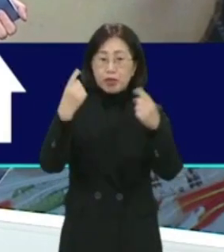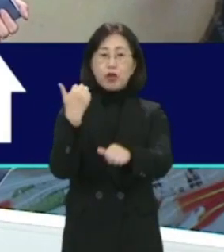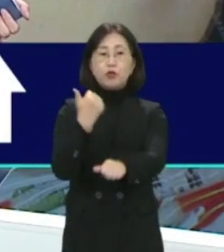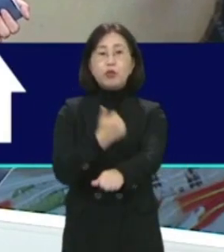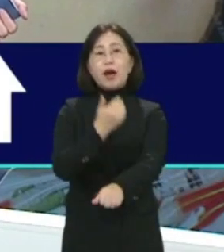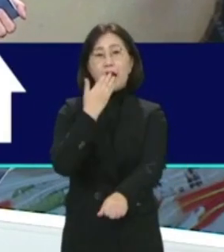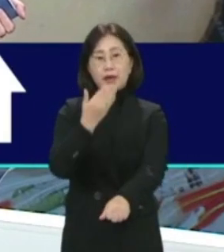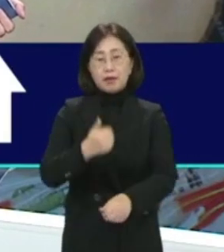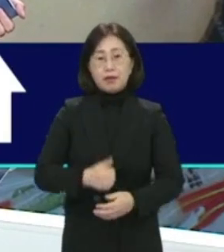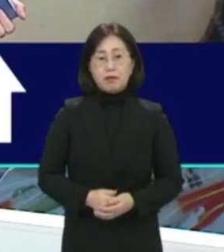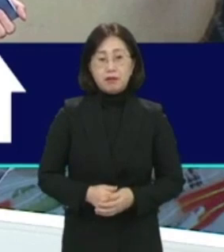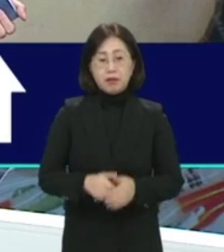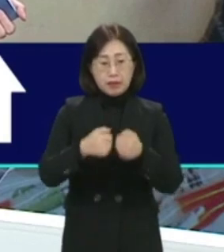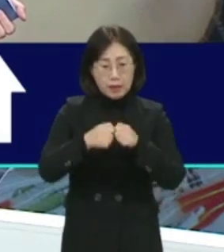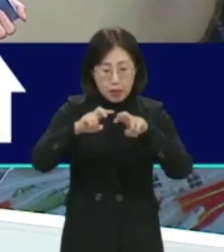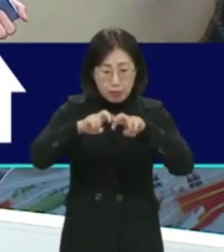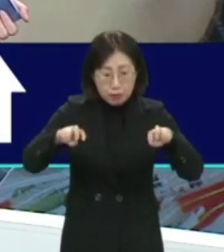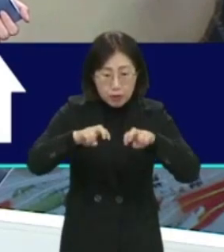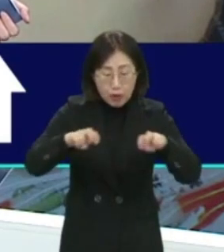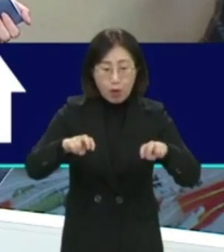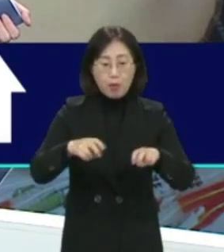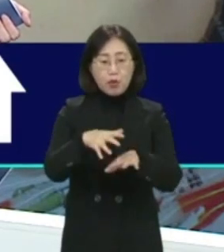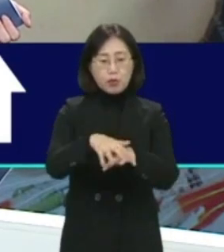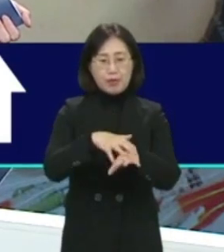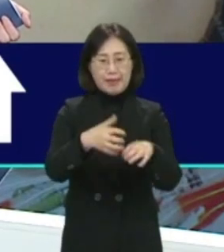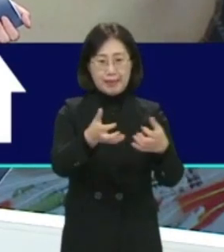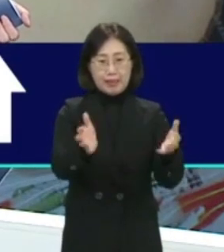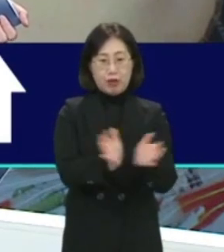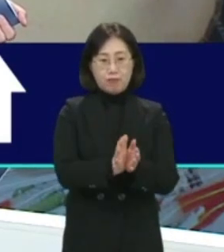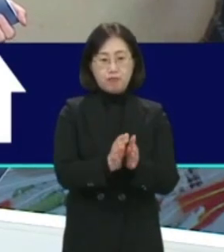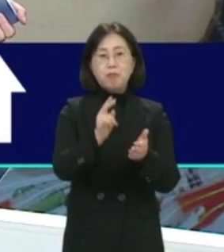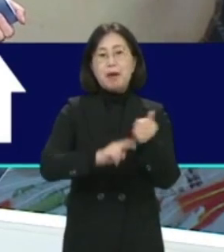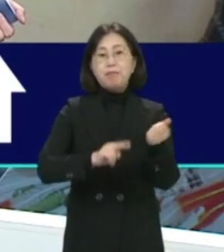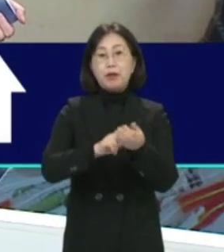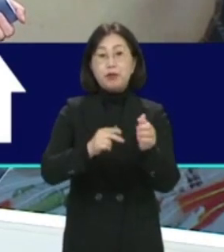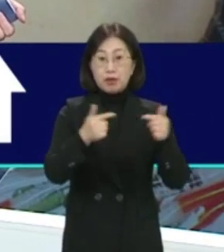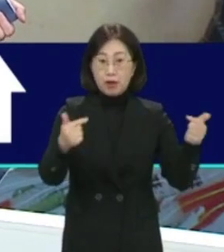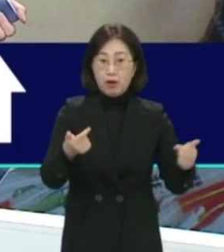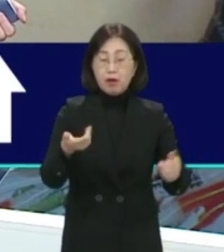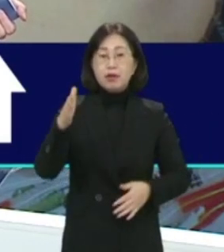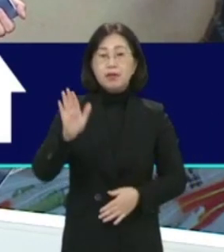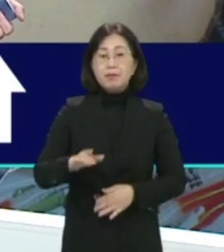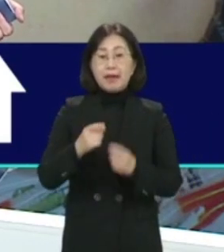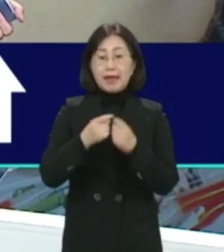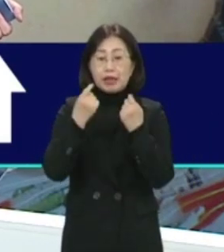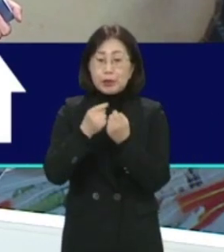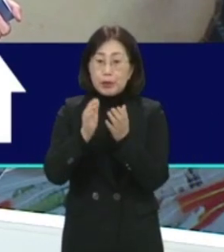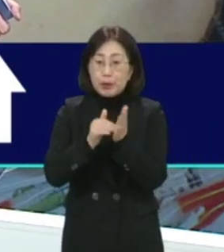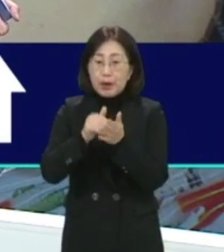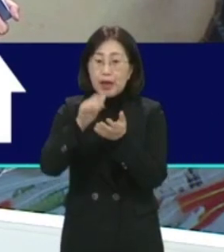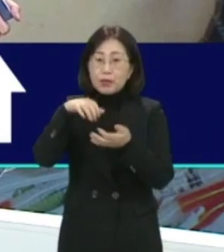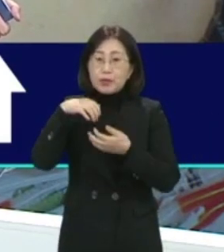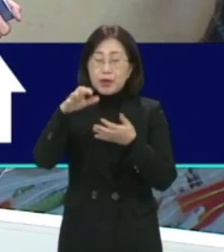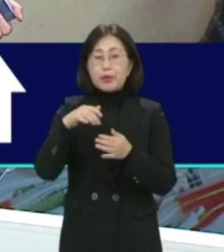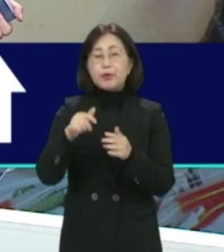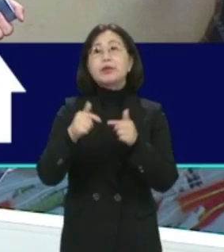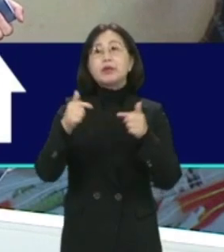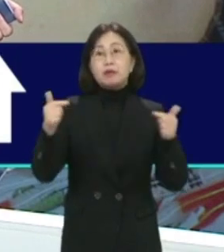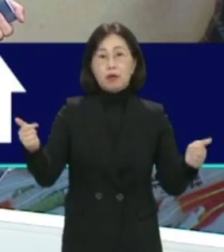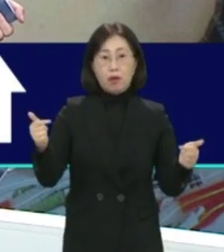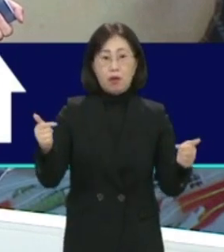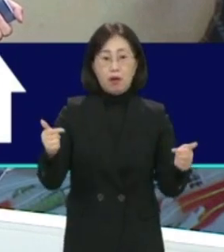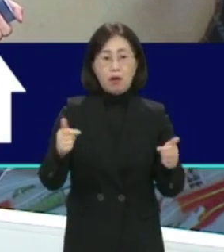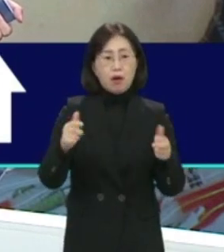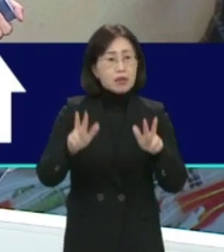양입니다. 좀 더 자세히 분석해보니 조직적인 유포도 늘었지만 개인적으로 구입하는 밀수 역시 크게 증가해